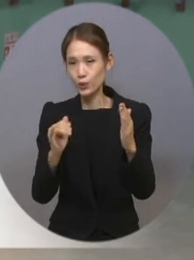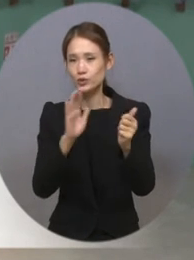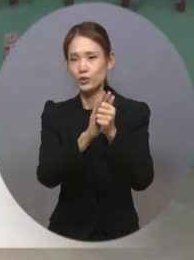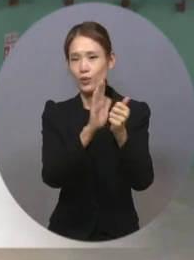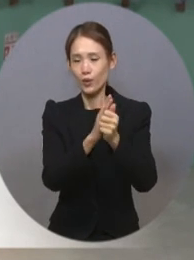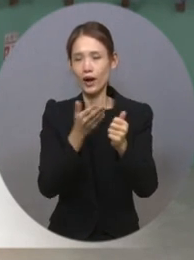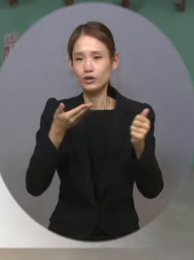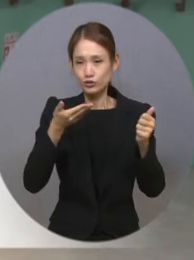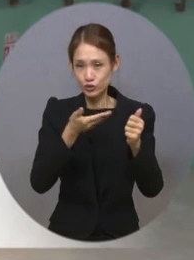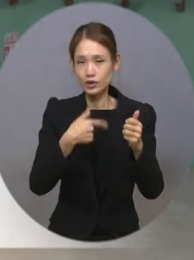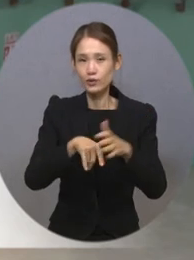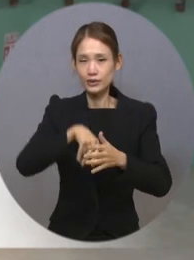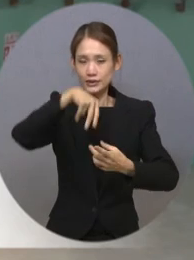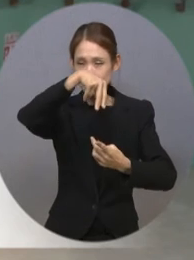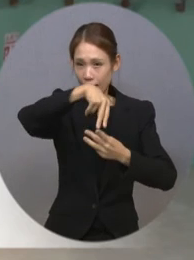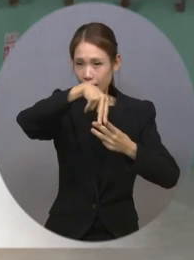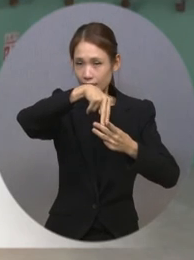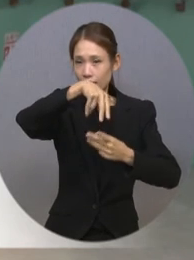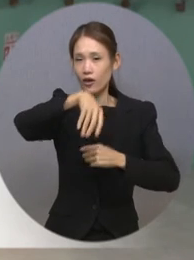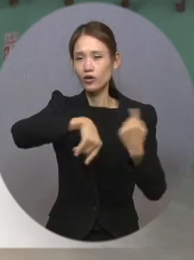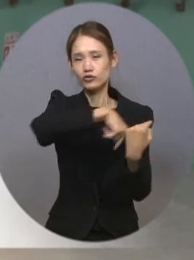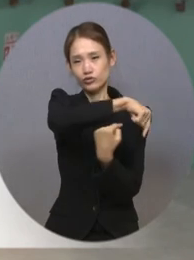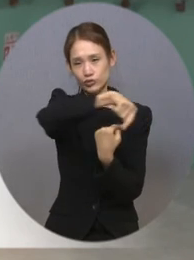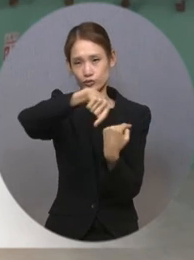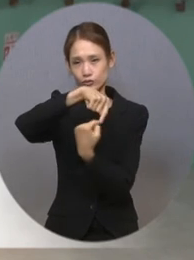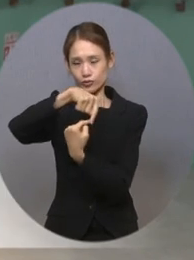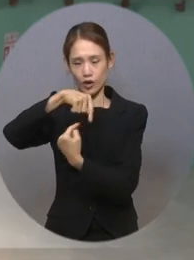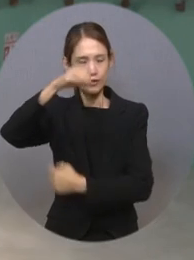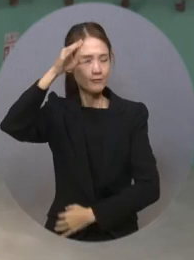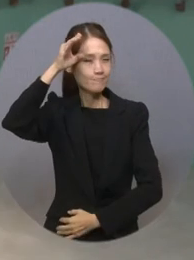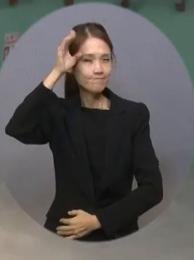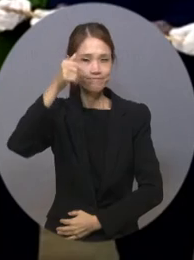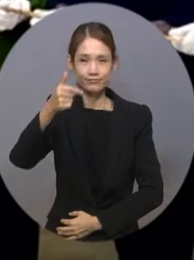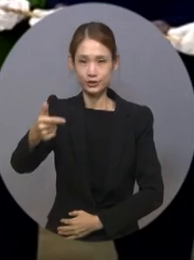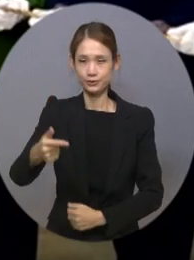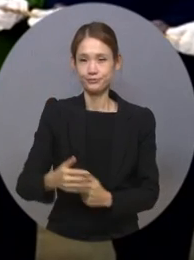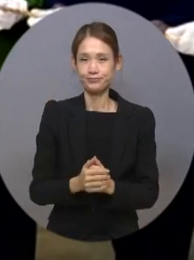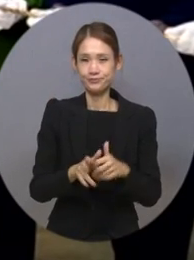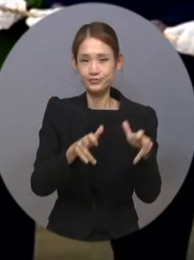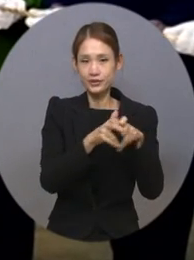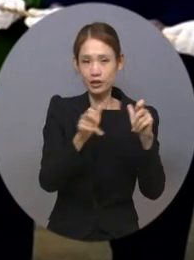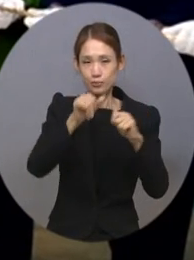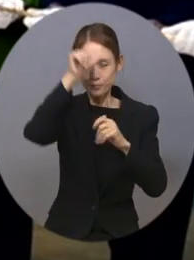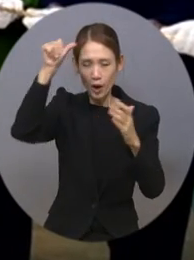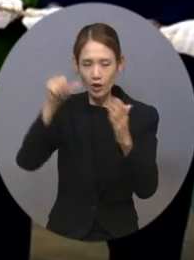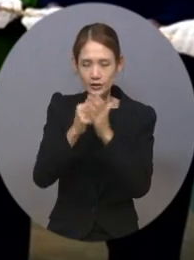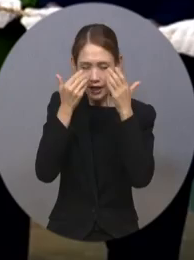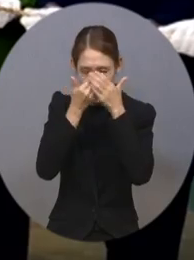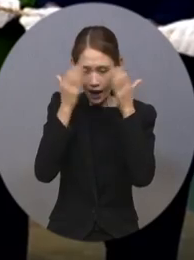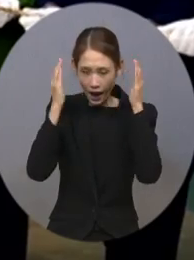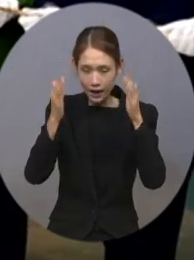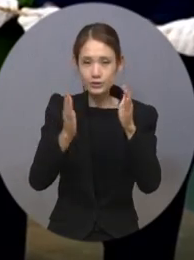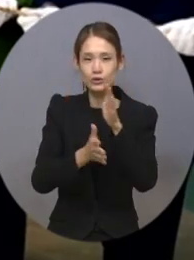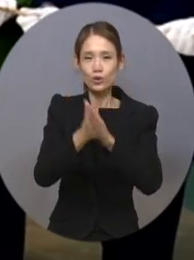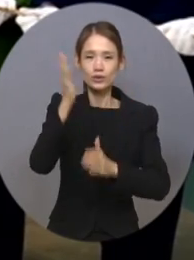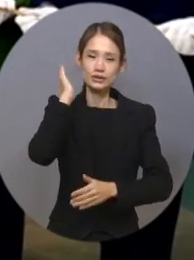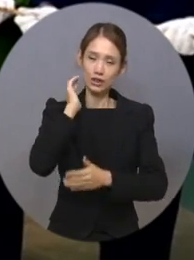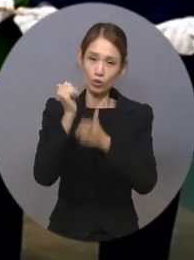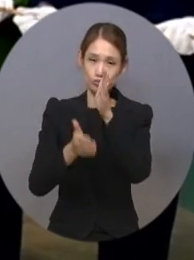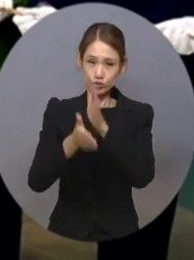그러한 센터가 운영이 될 수 있을 것으로 저는 기대를 하고 있습니다. 장애인 평생 학습 도시로서의